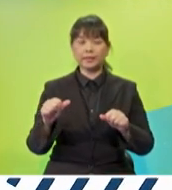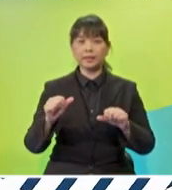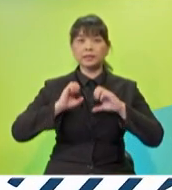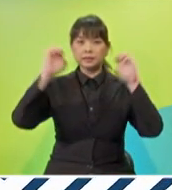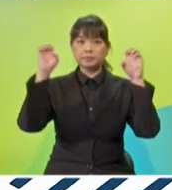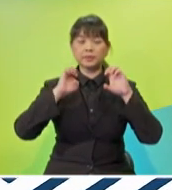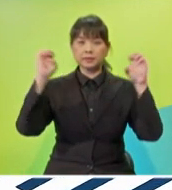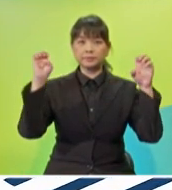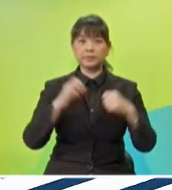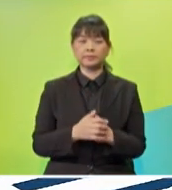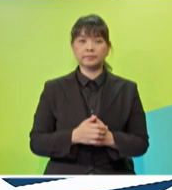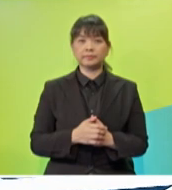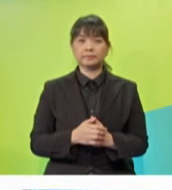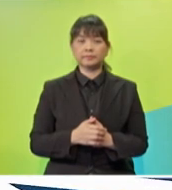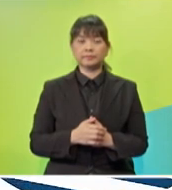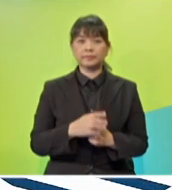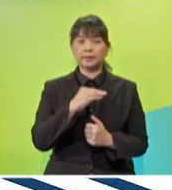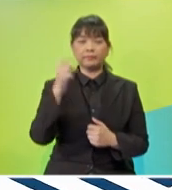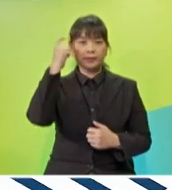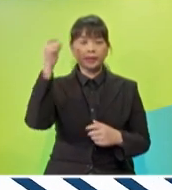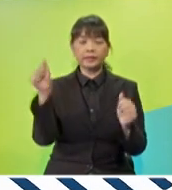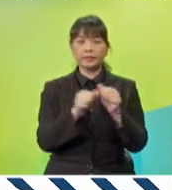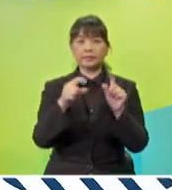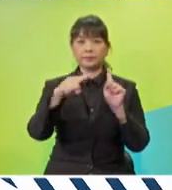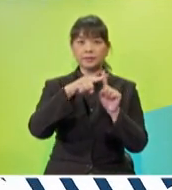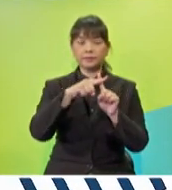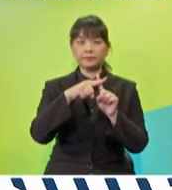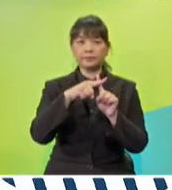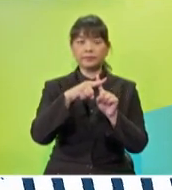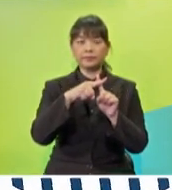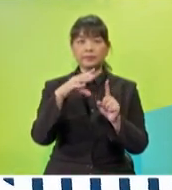dengan positif oke langsung